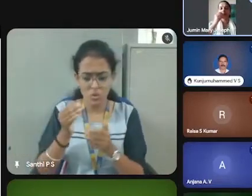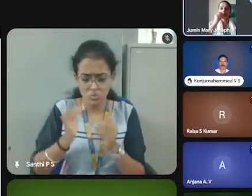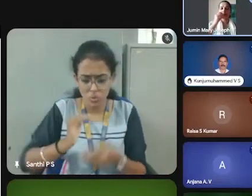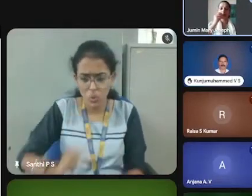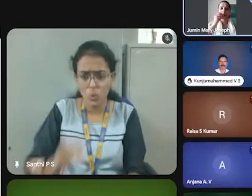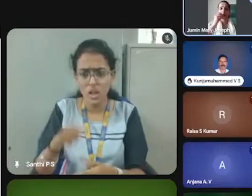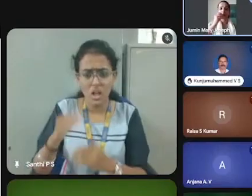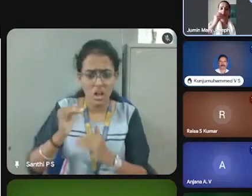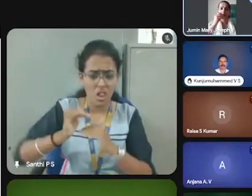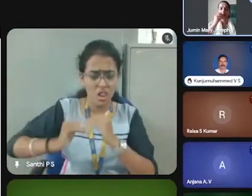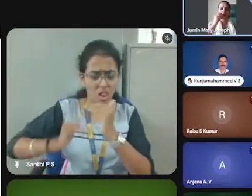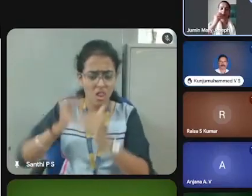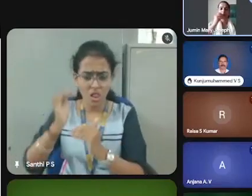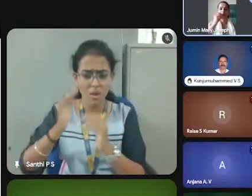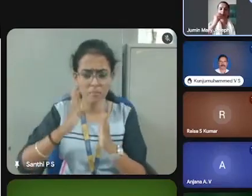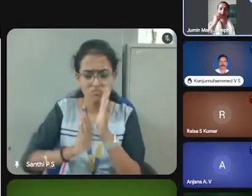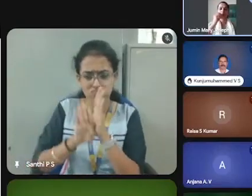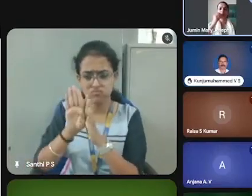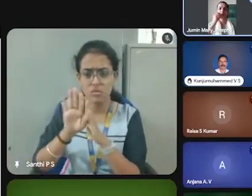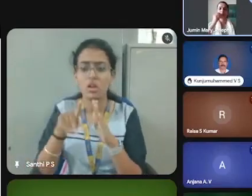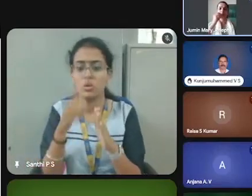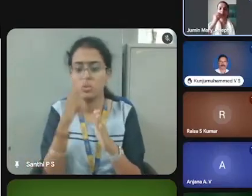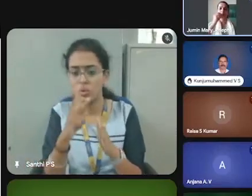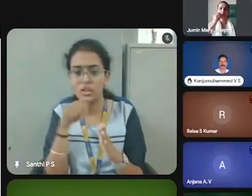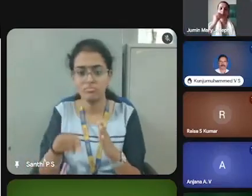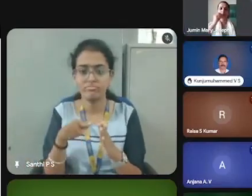നിലവാരം അനുസരിച്ചായിരിക്കും ഉള്ളത്.